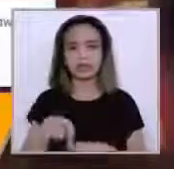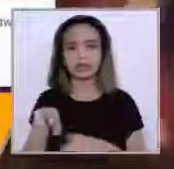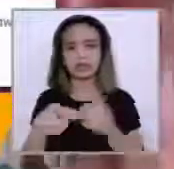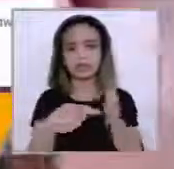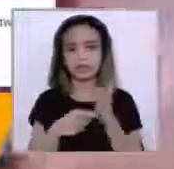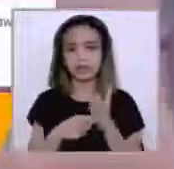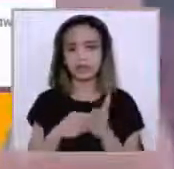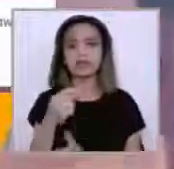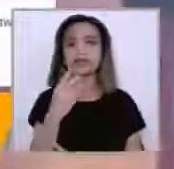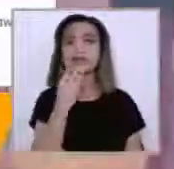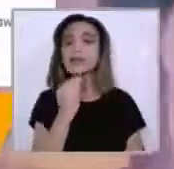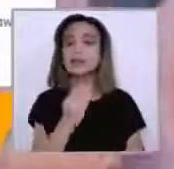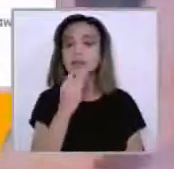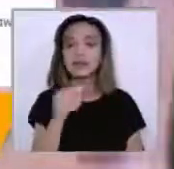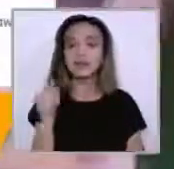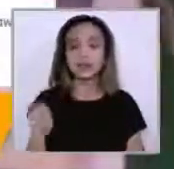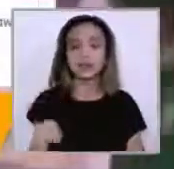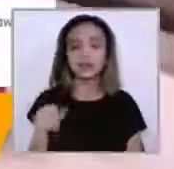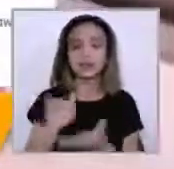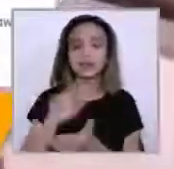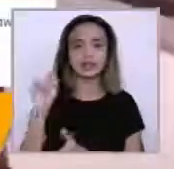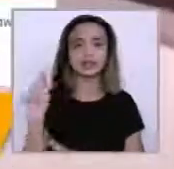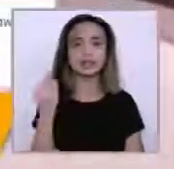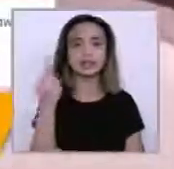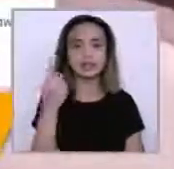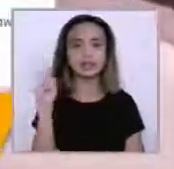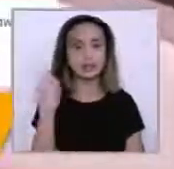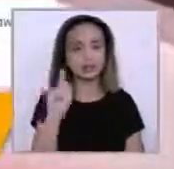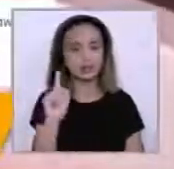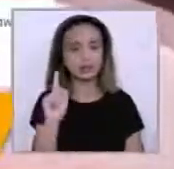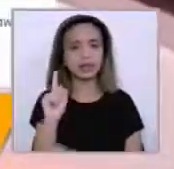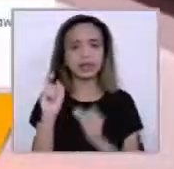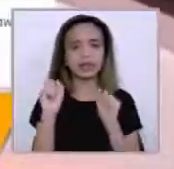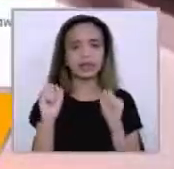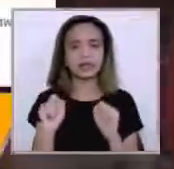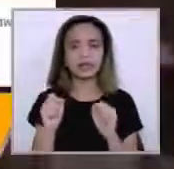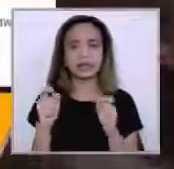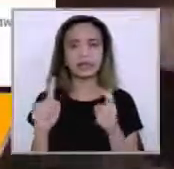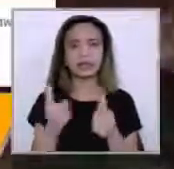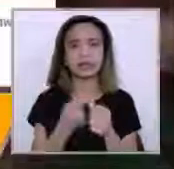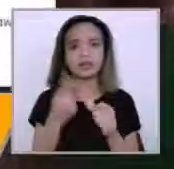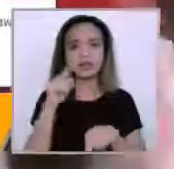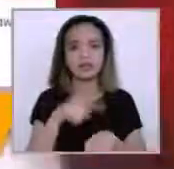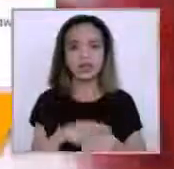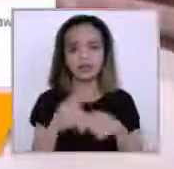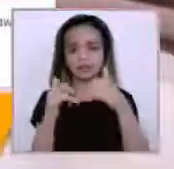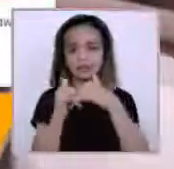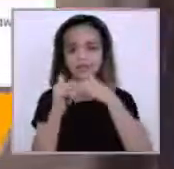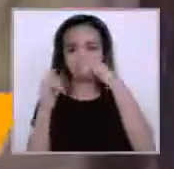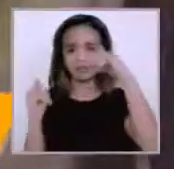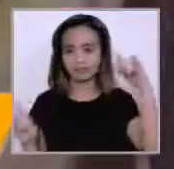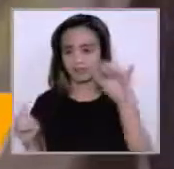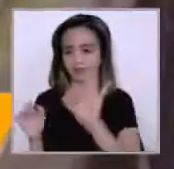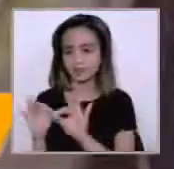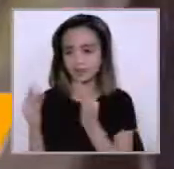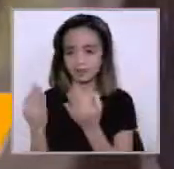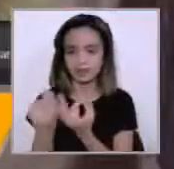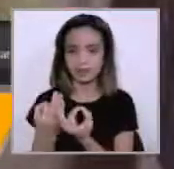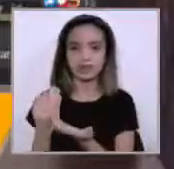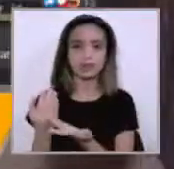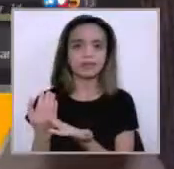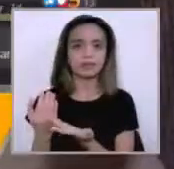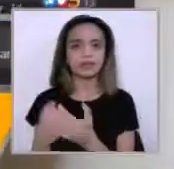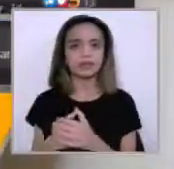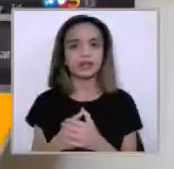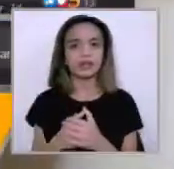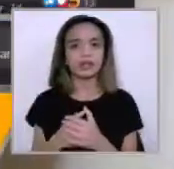parehang blind item na ito raw ang unang pagkakataon na mapapalayo ang aktres mula sa kanyang asawa at mga anak. Dahil sa